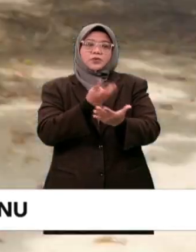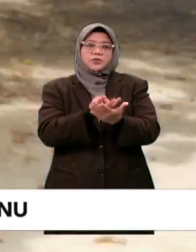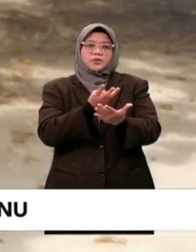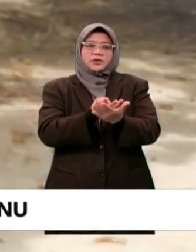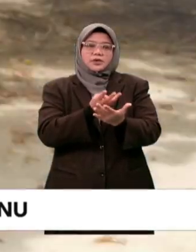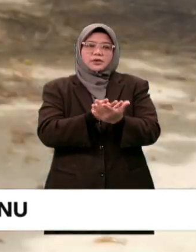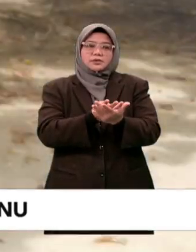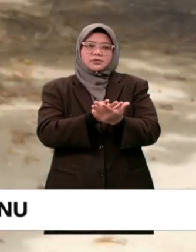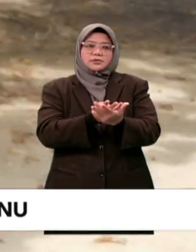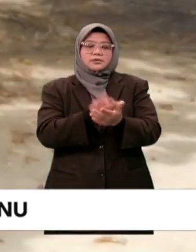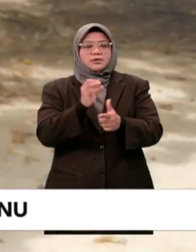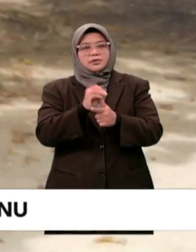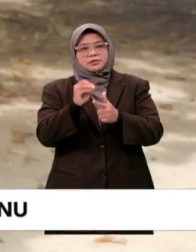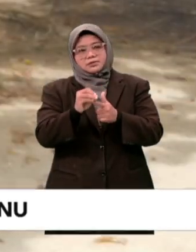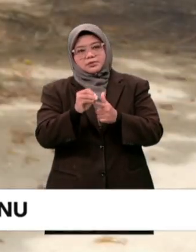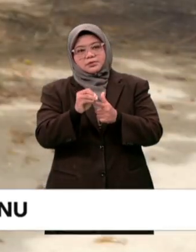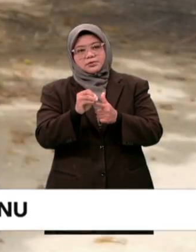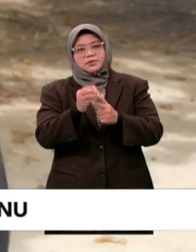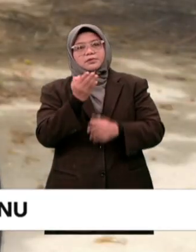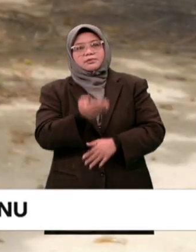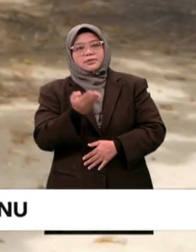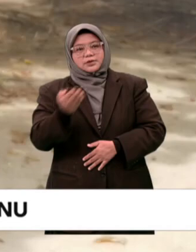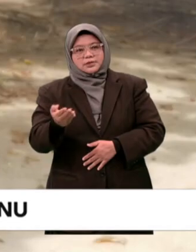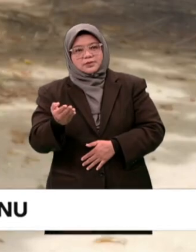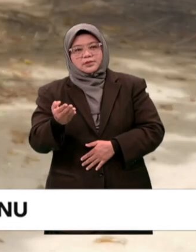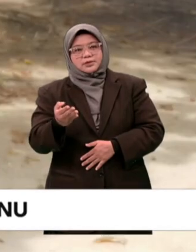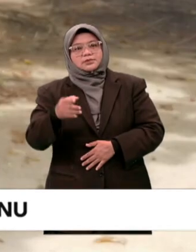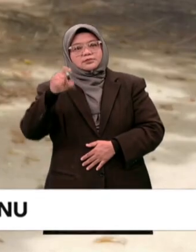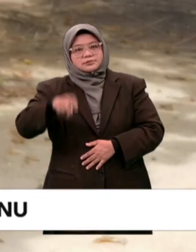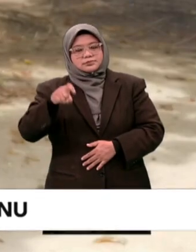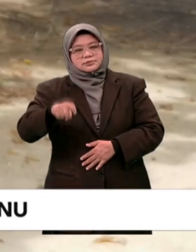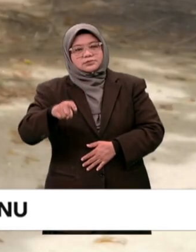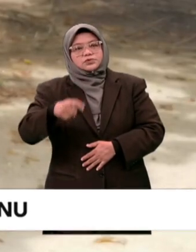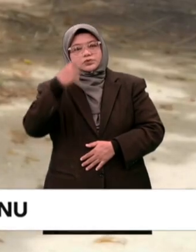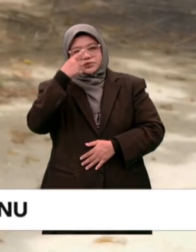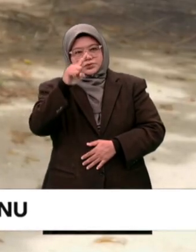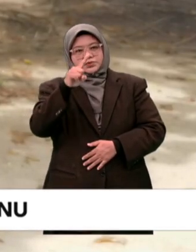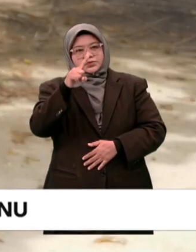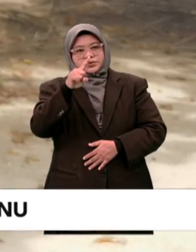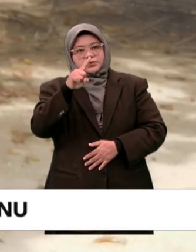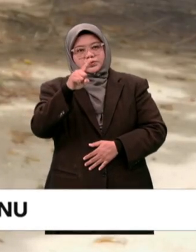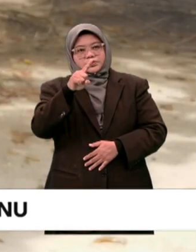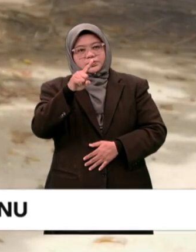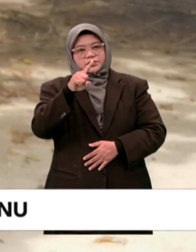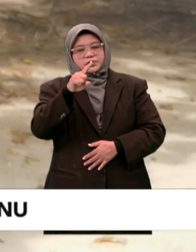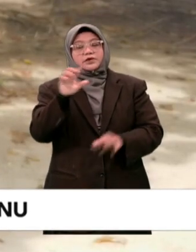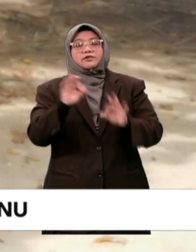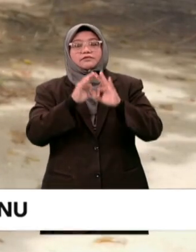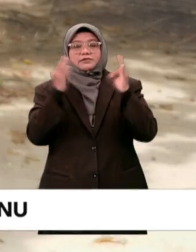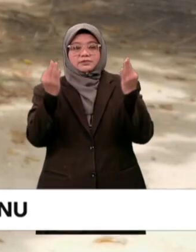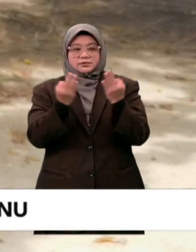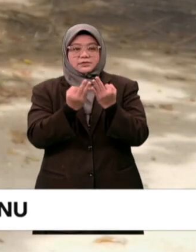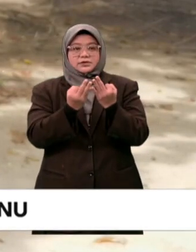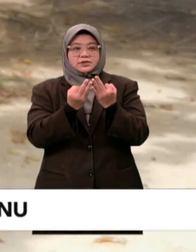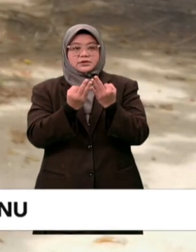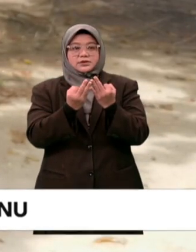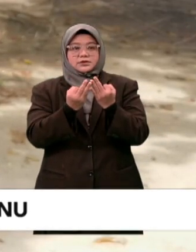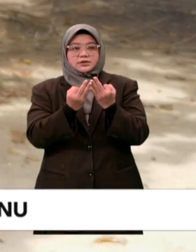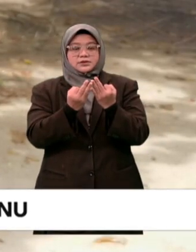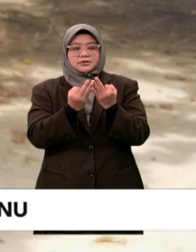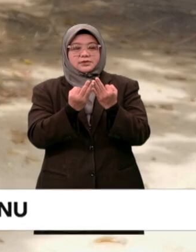ataupun bahan-bahan yang diperlukan buat keluarga ataupun